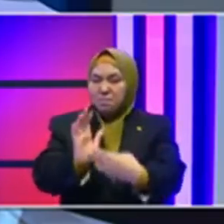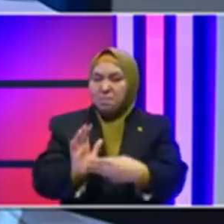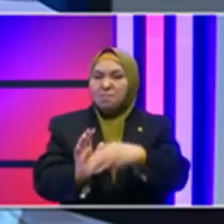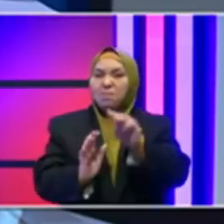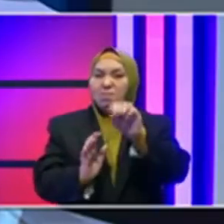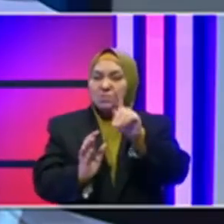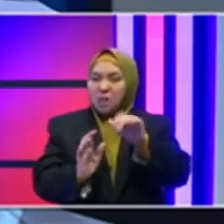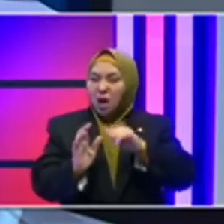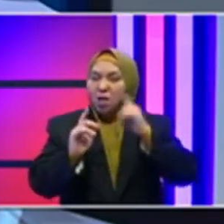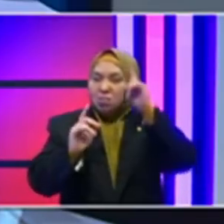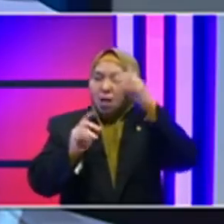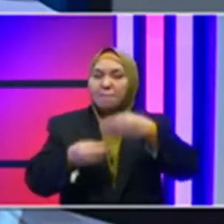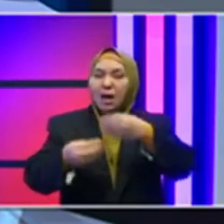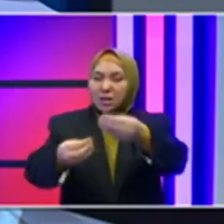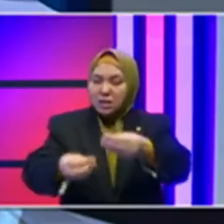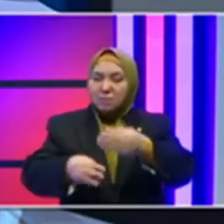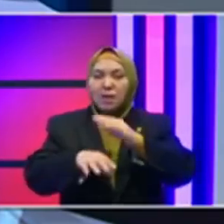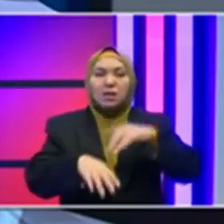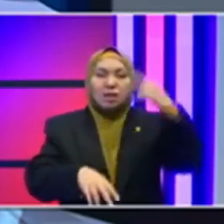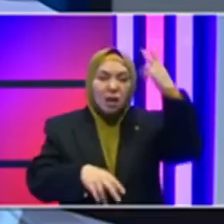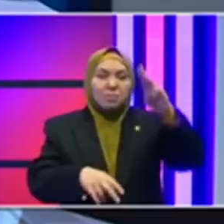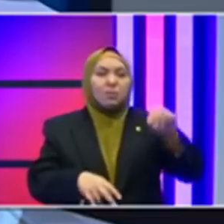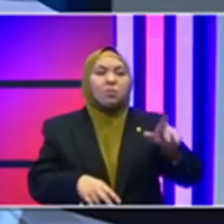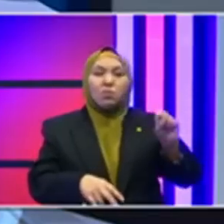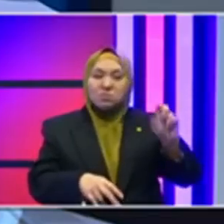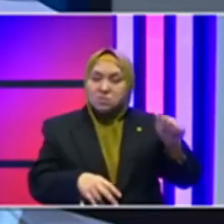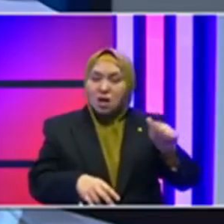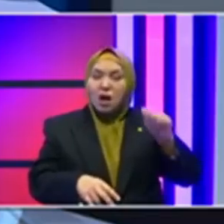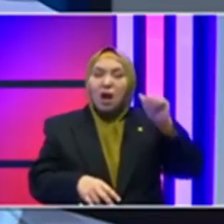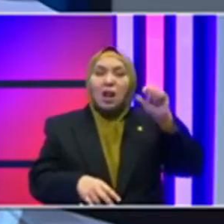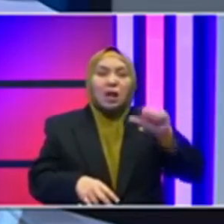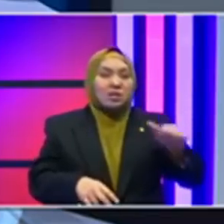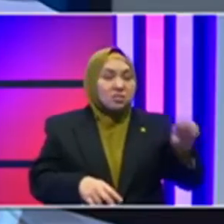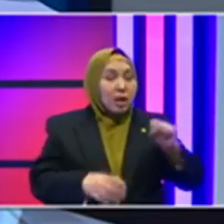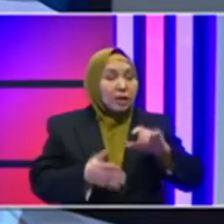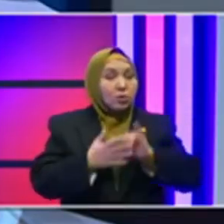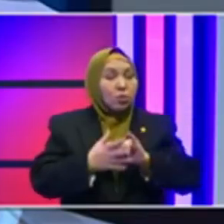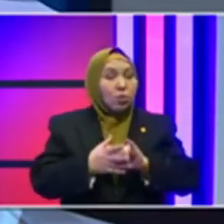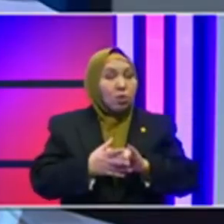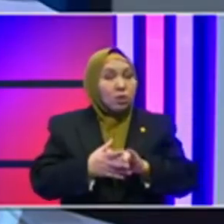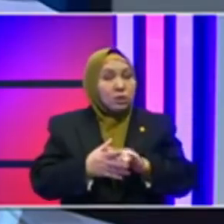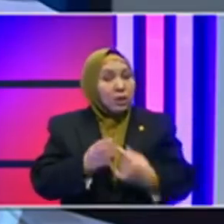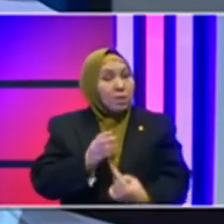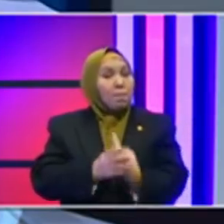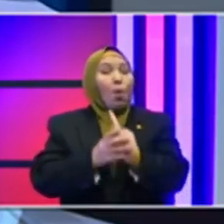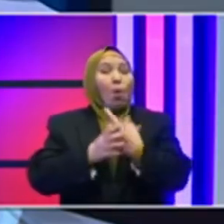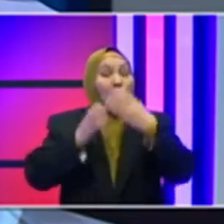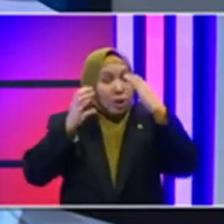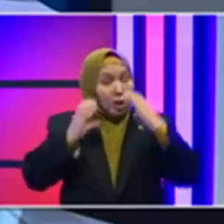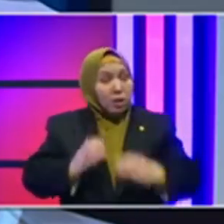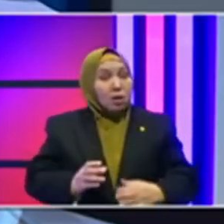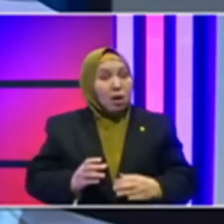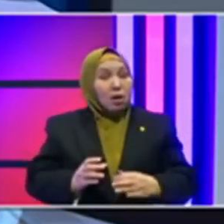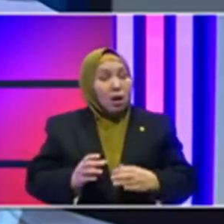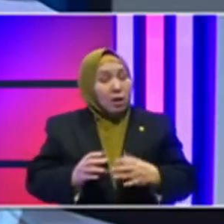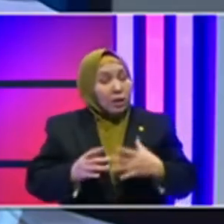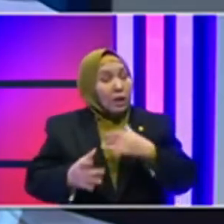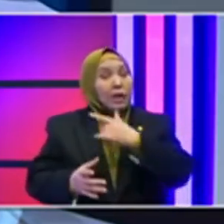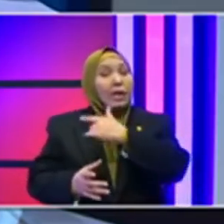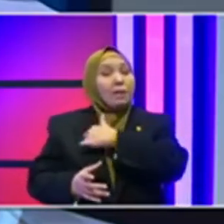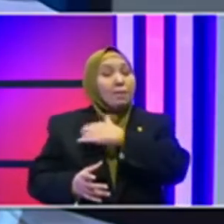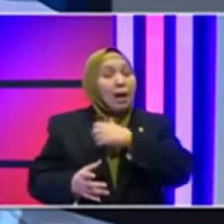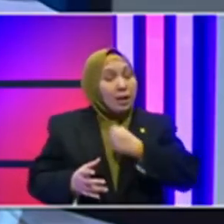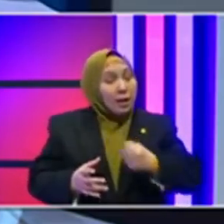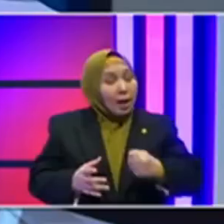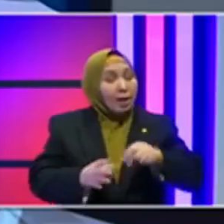Allah berikan kepada Nabi Musa Alaihi Salam Jadi itulah yang mendatangkan keyakinan sekaligus keimanan mereka